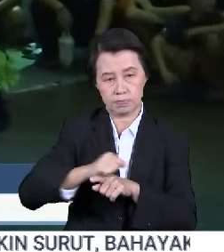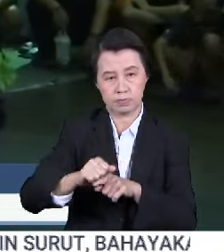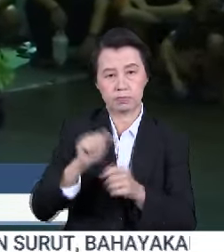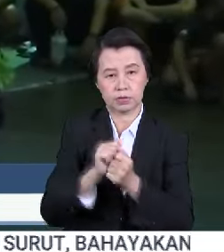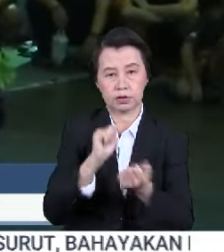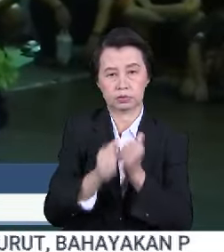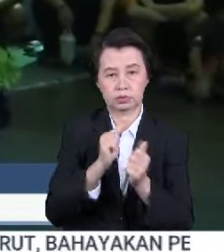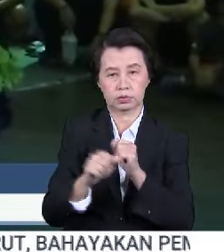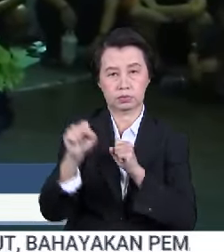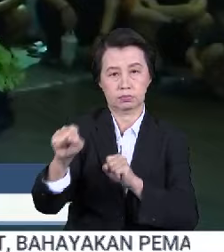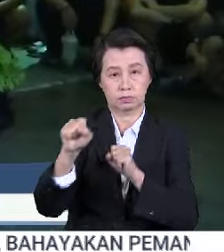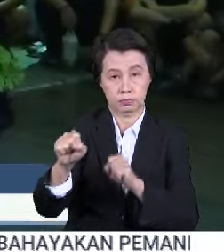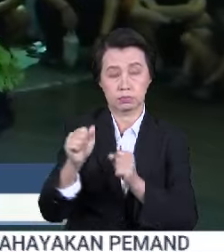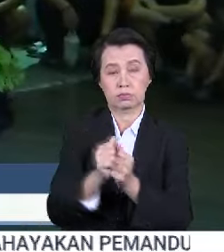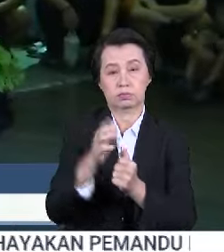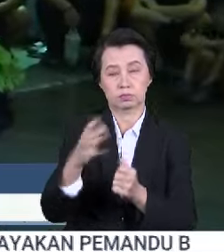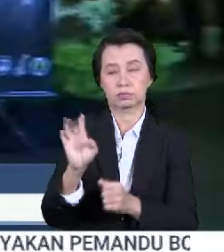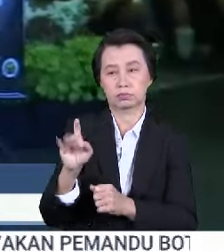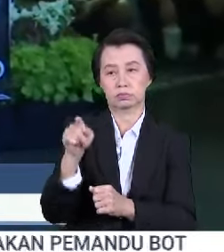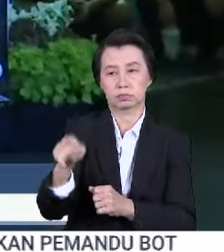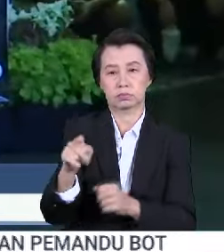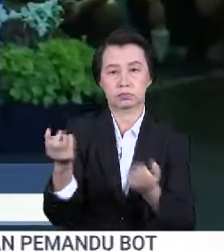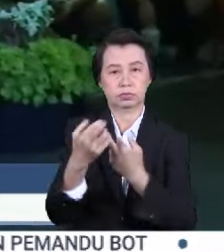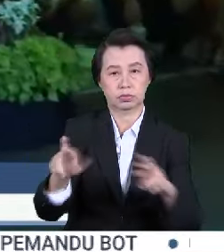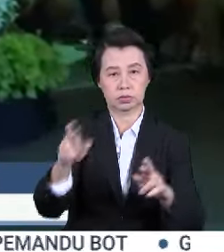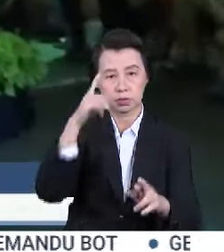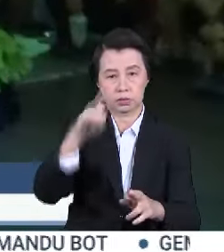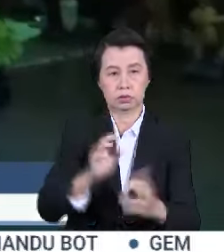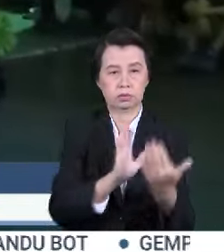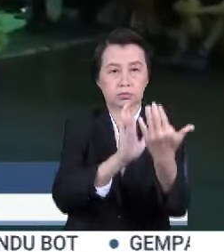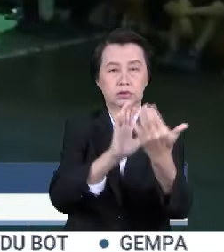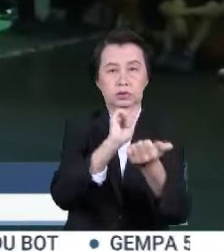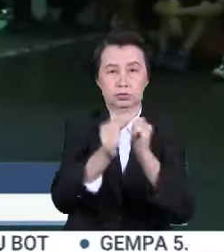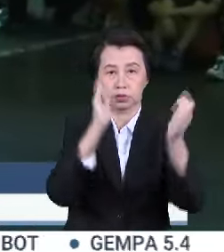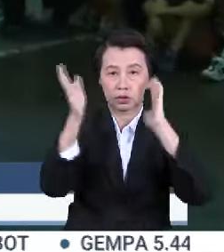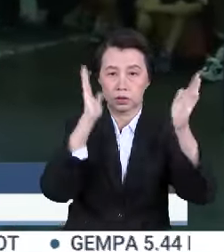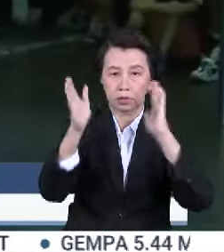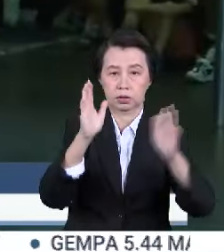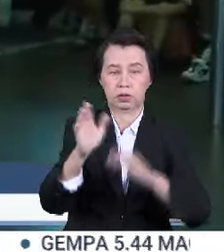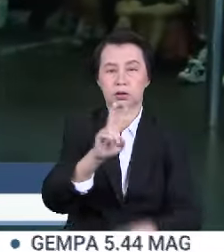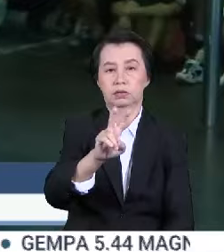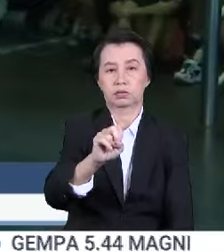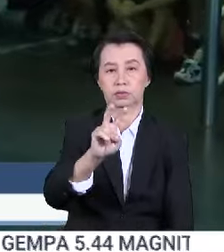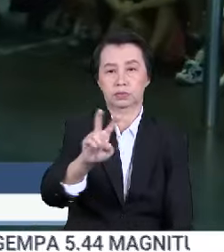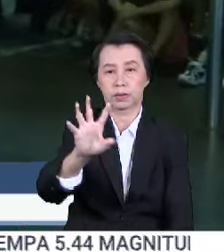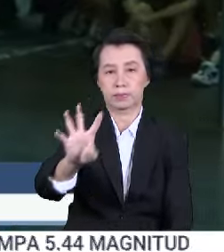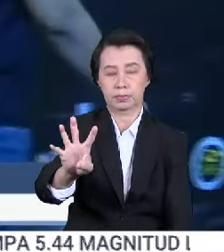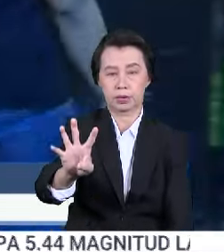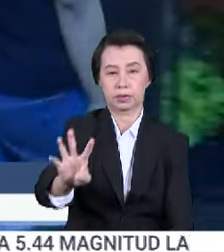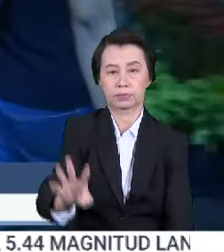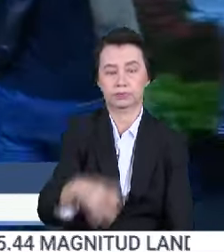Rawa dalam sukan Monica srawa yang juga merupakan persiapan untuk menghadapi suka Malaysia Sukma 2024